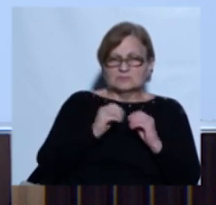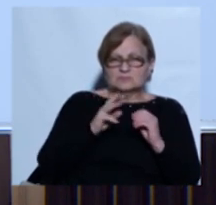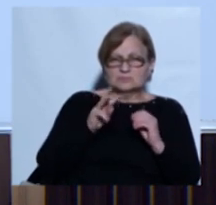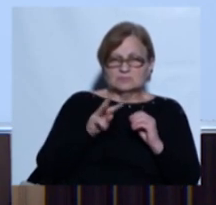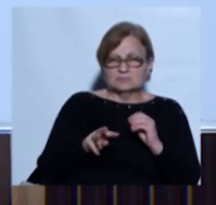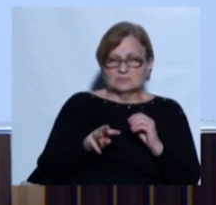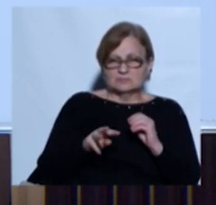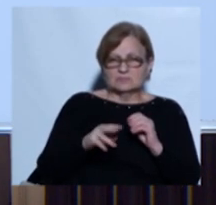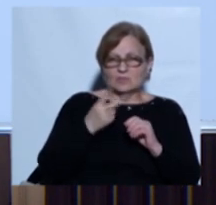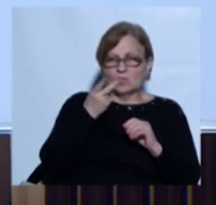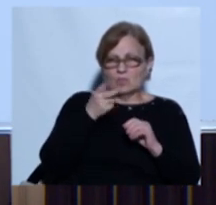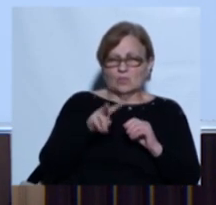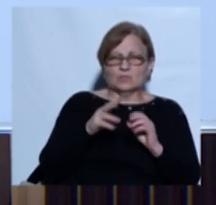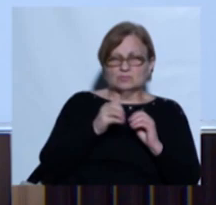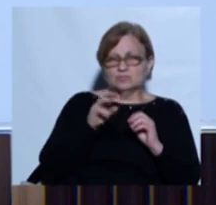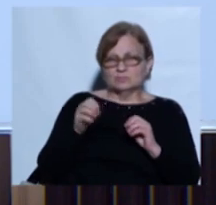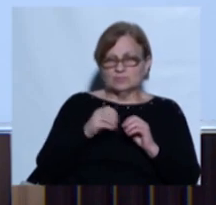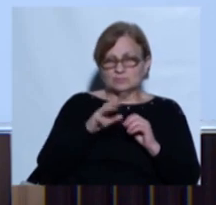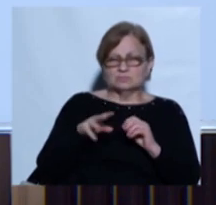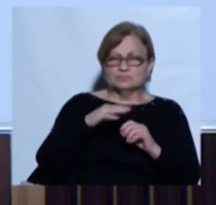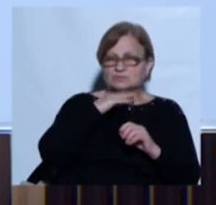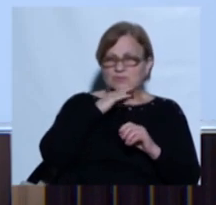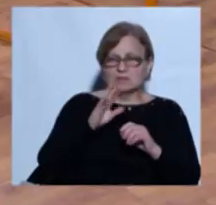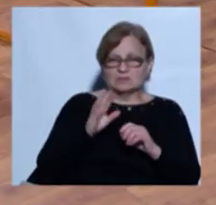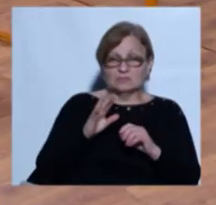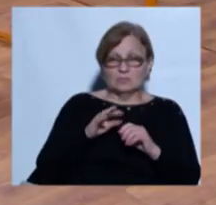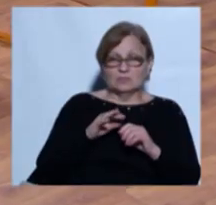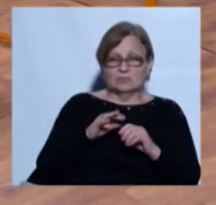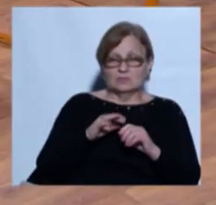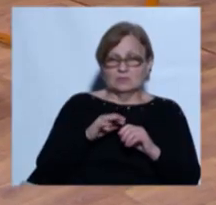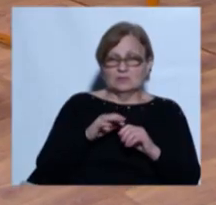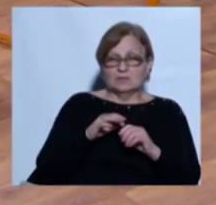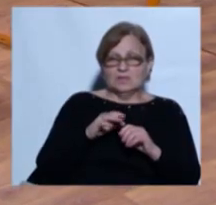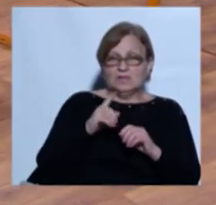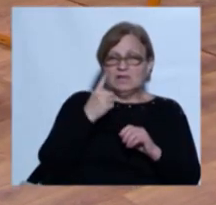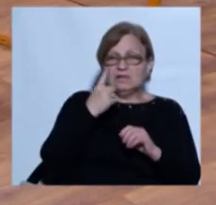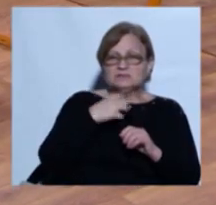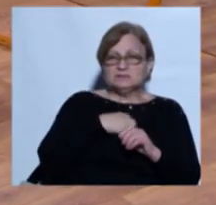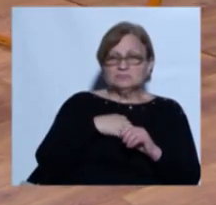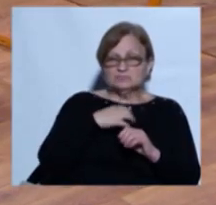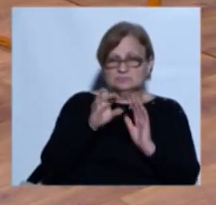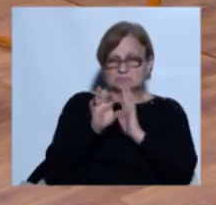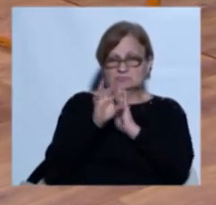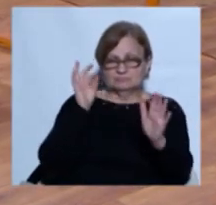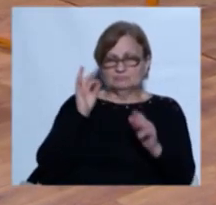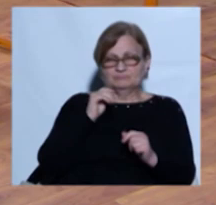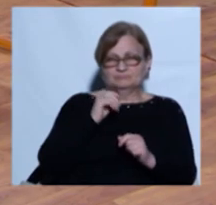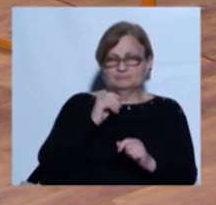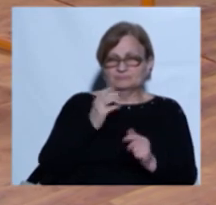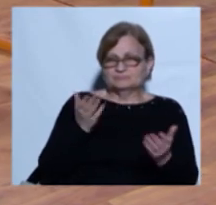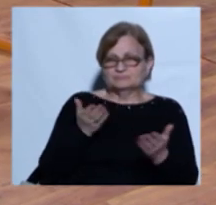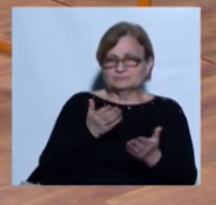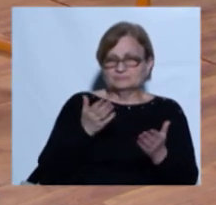წუთი, 2-15 წუთიც არ გვეყოფა ჩვენ ამ თემაზე სასაუბროთ. გამოვყოთ ძირითადი და მთავარი თემები,